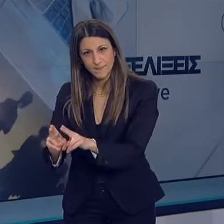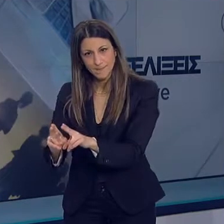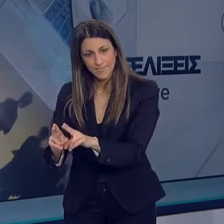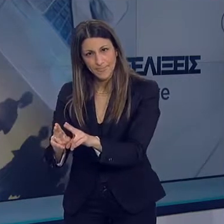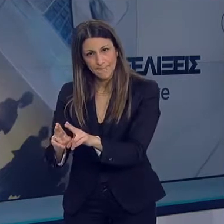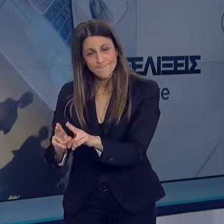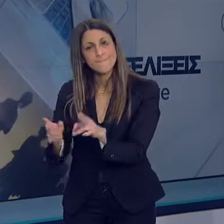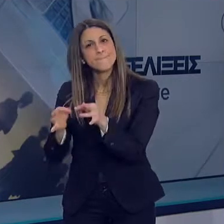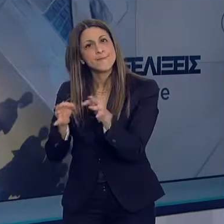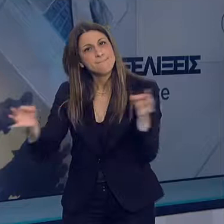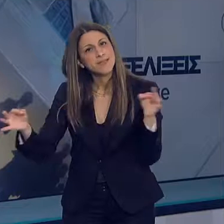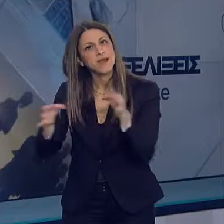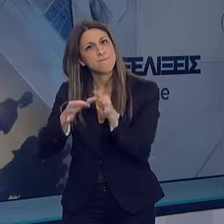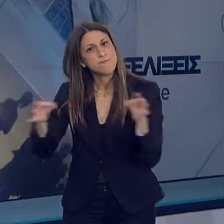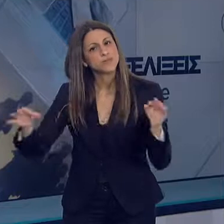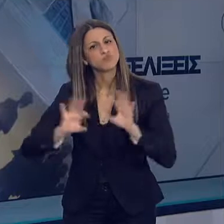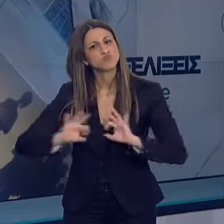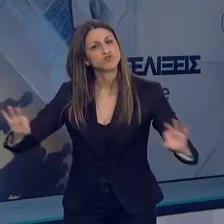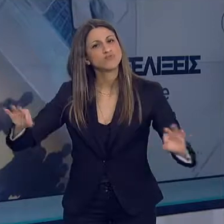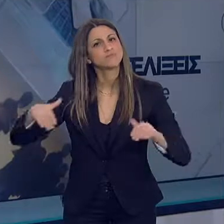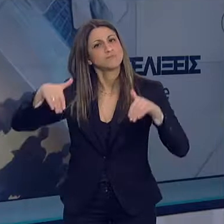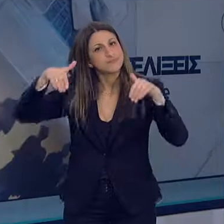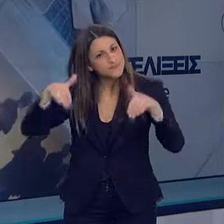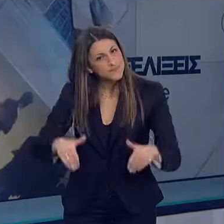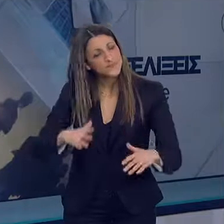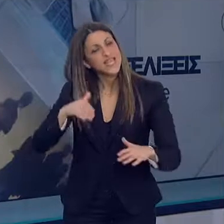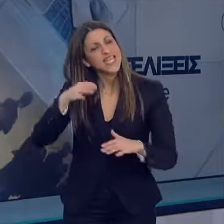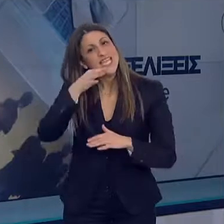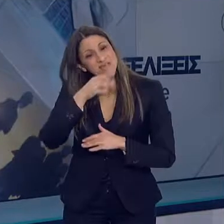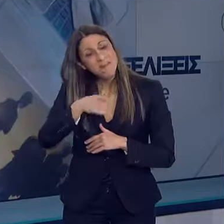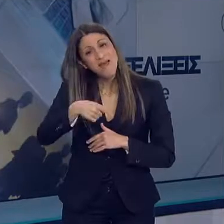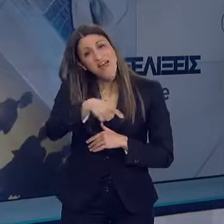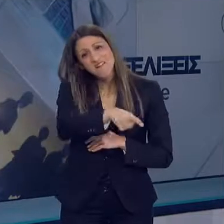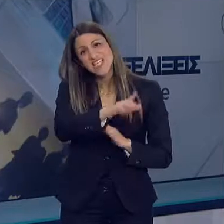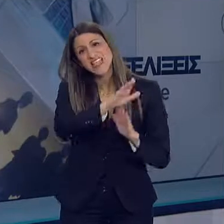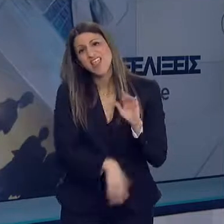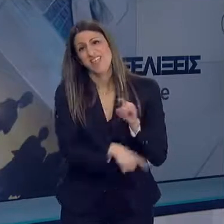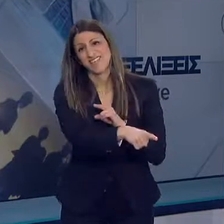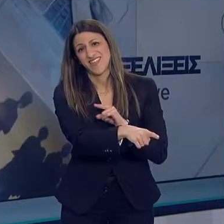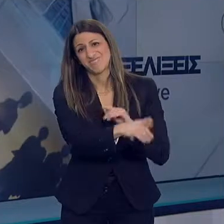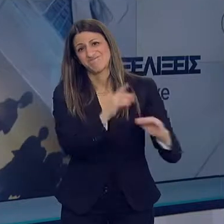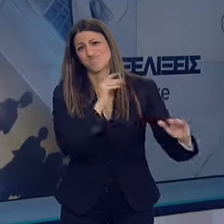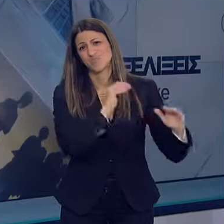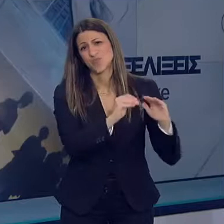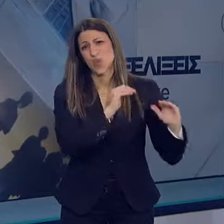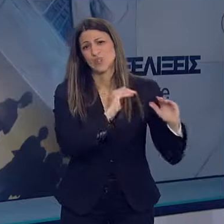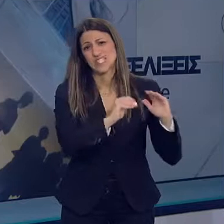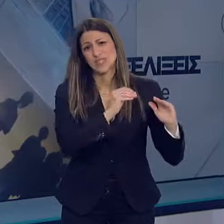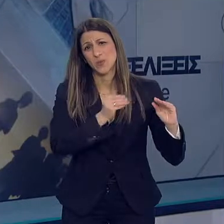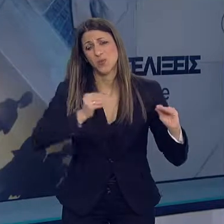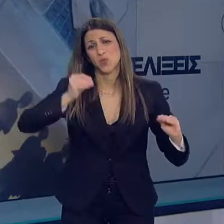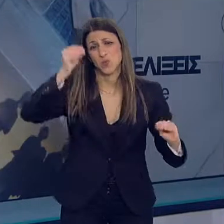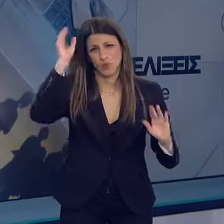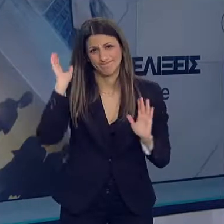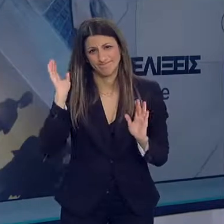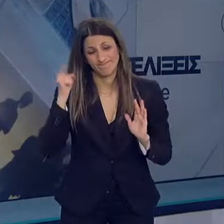και τα μέτρα όλα τα άλλα δουλέψουν, έχουμε πει ότι ο τελευταίος πληθυσμός τον οποίο κατά κάποιο τρόπο θα ανοίξουμε τις